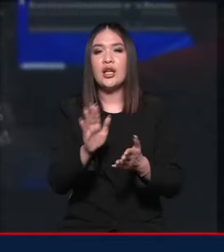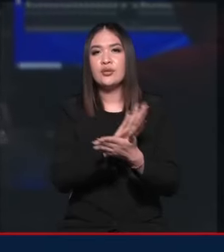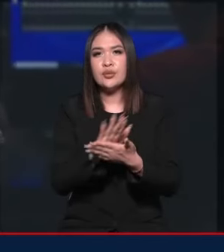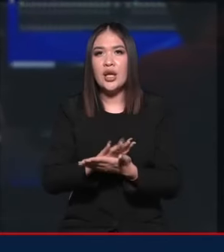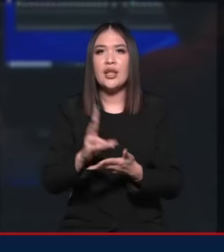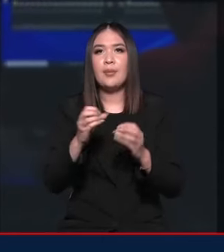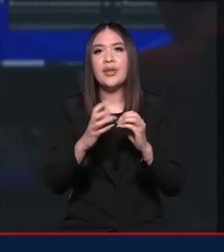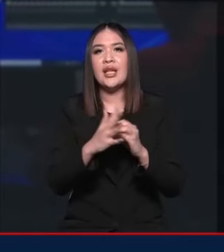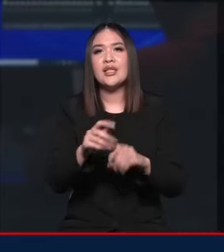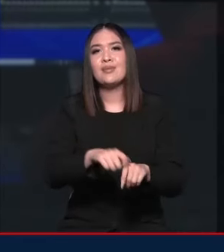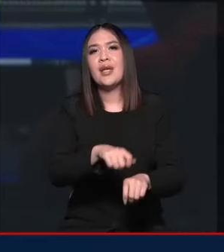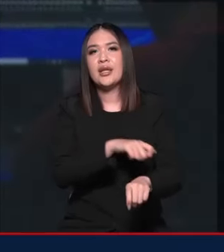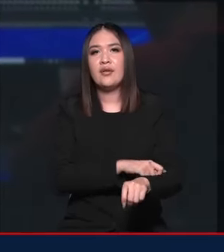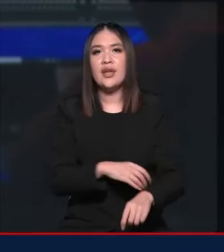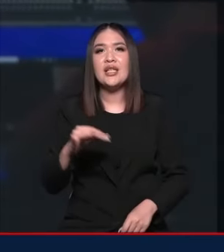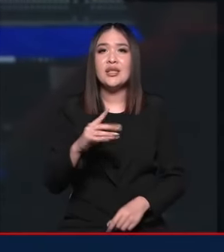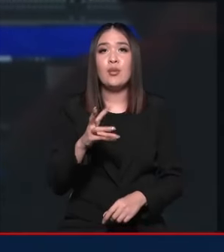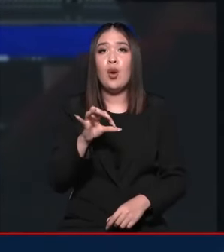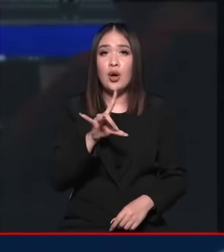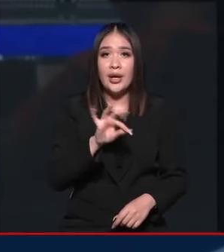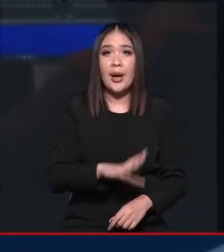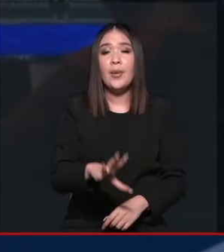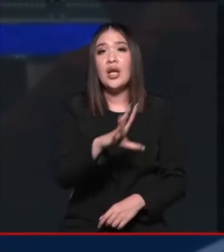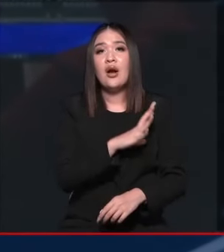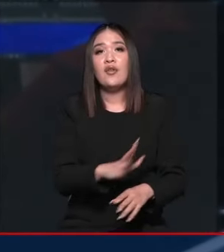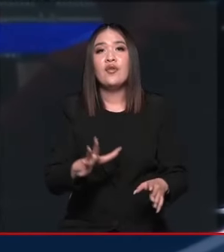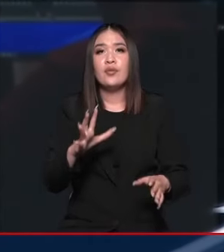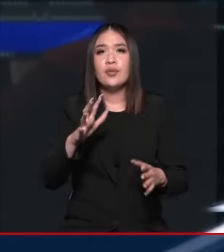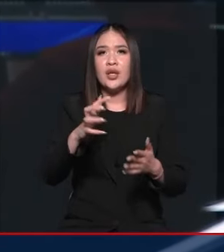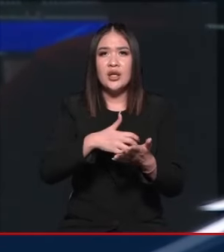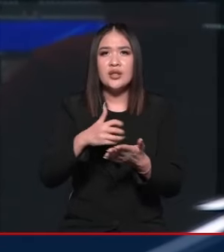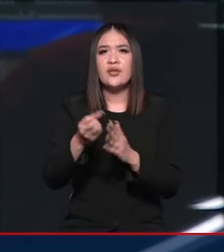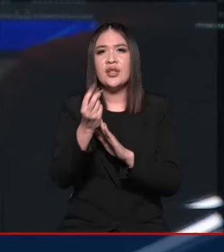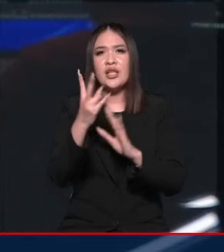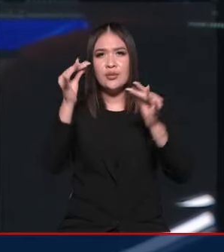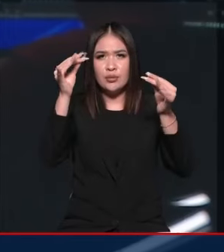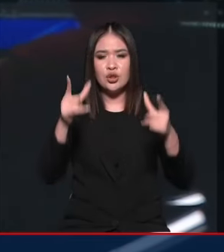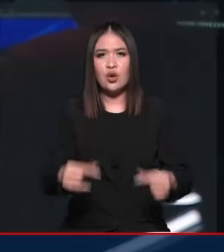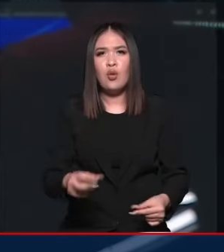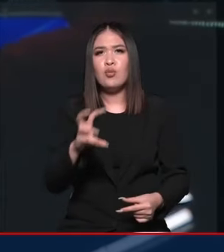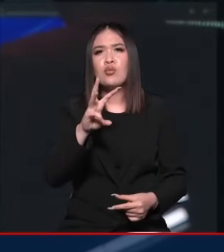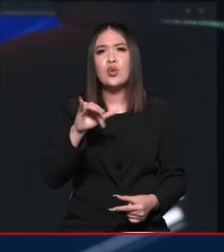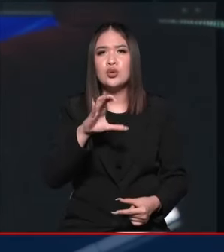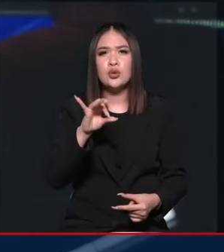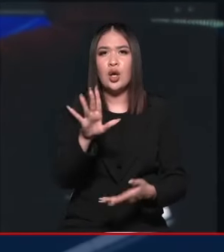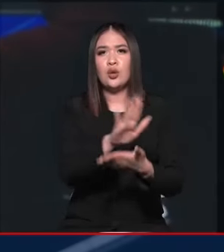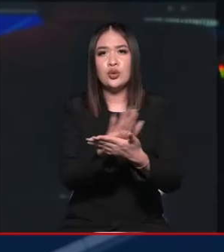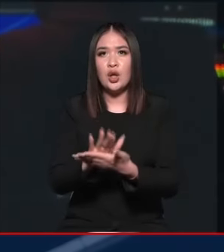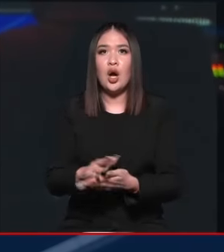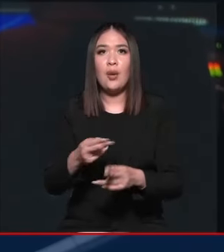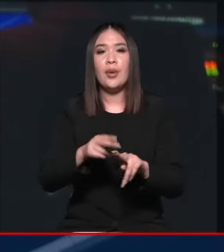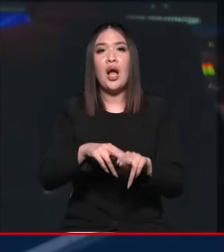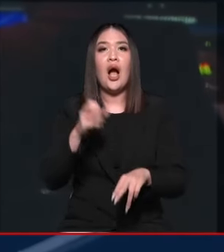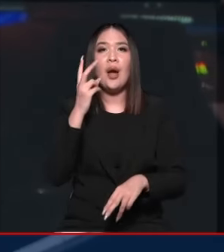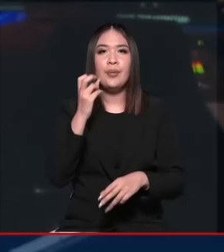в 15 метров. Из моря за время очистки вытащили больше 12 мешков с мусором. После тотальной очистки для участников